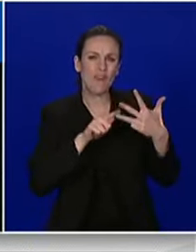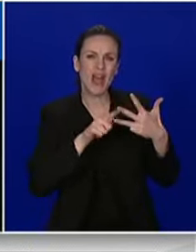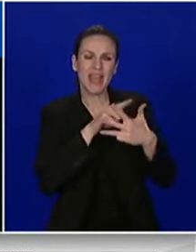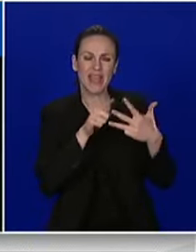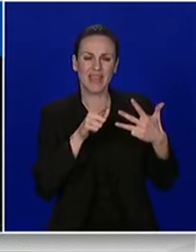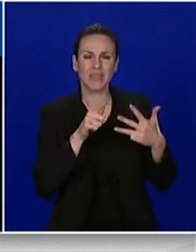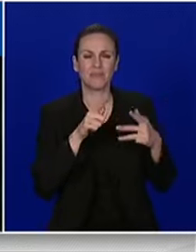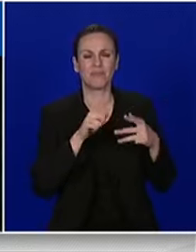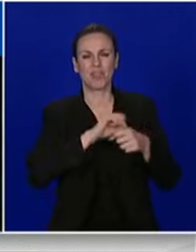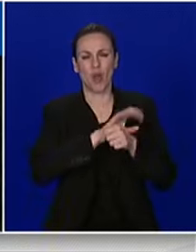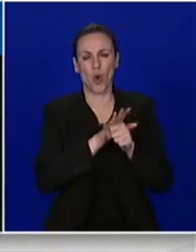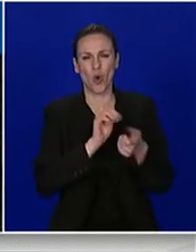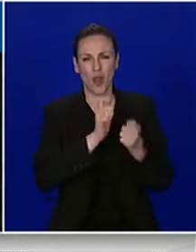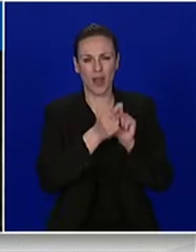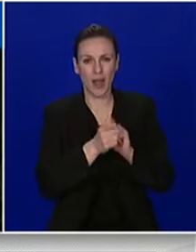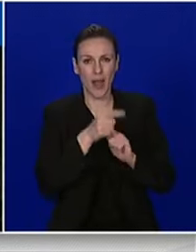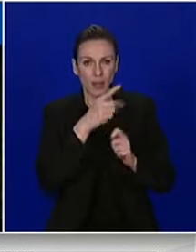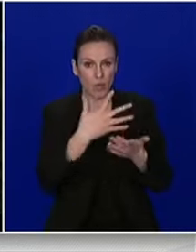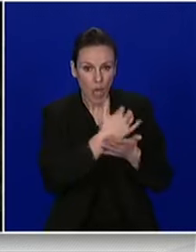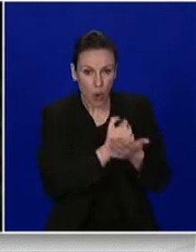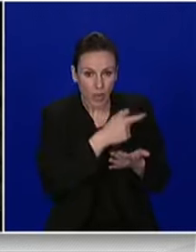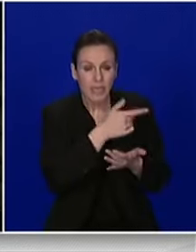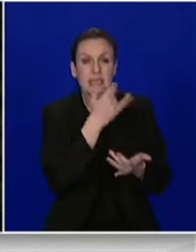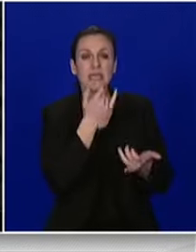oni u klinici, na koji način?